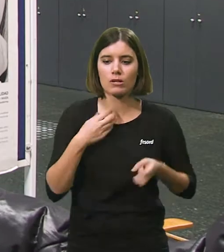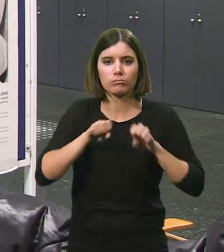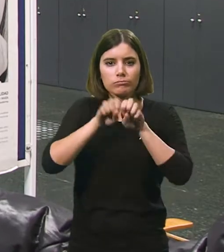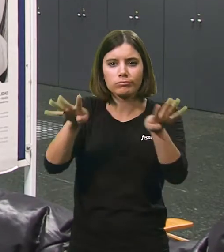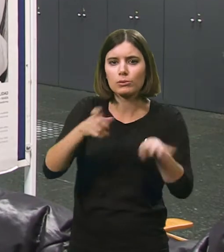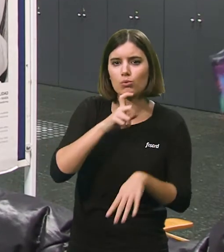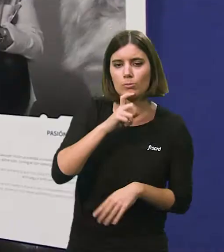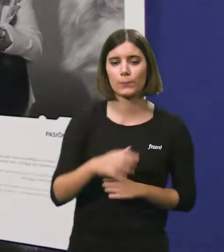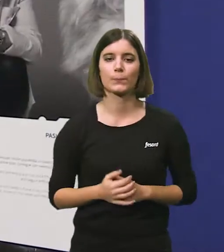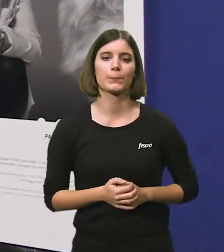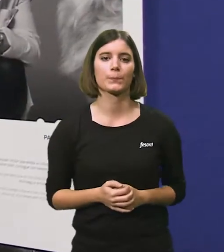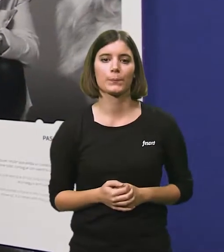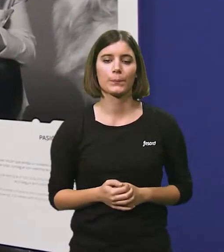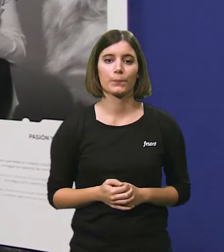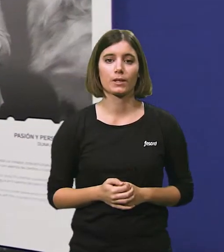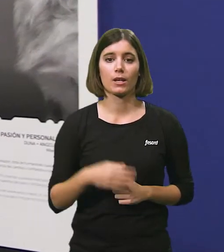sentir a la gent que està al seu volta.